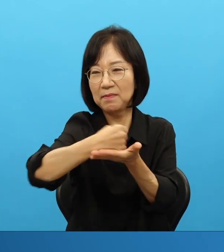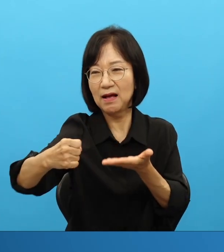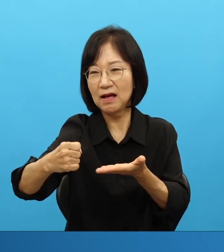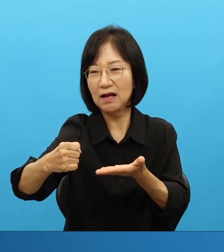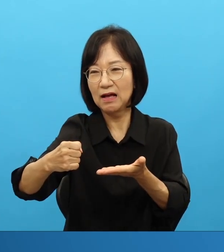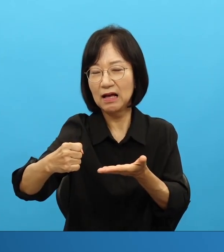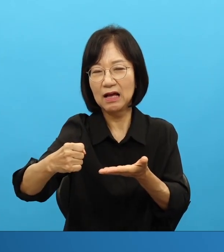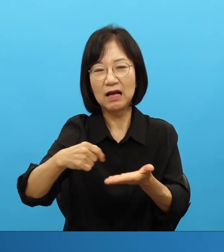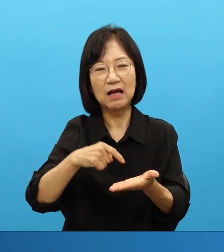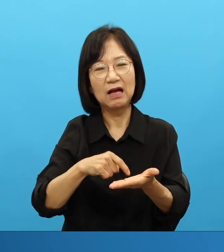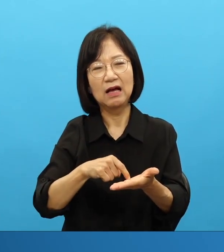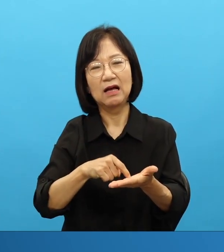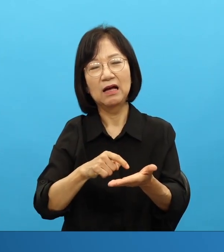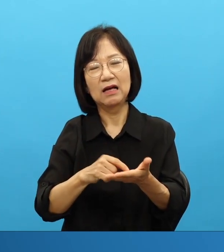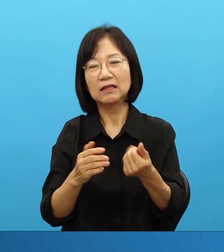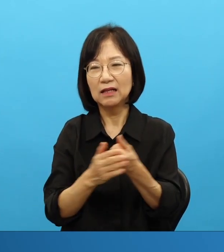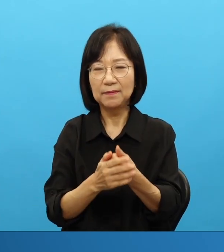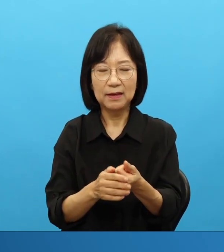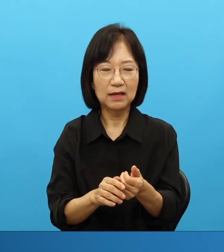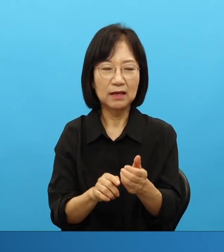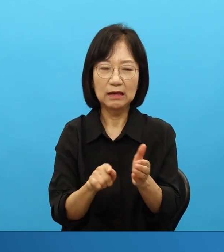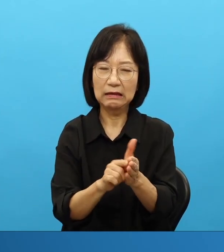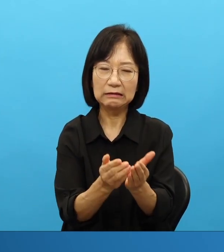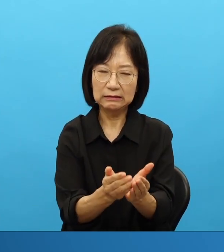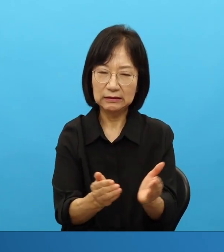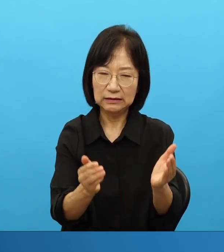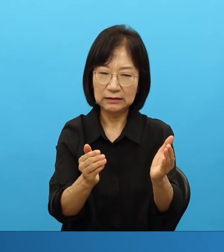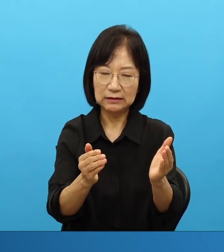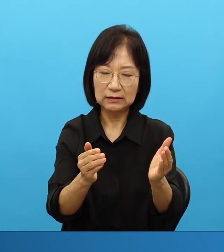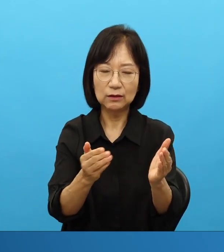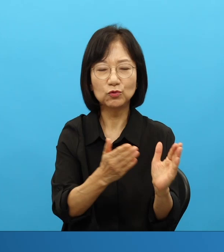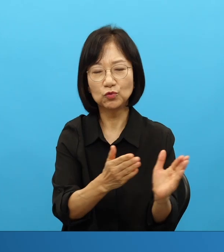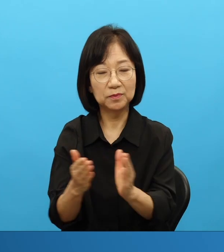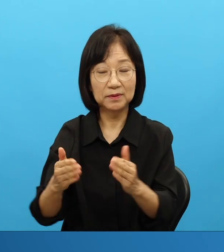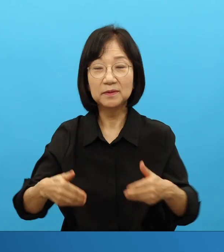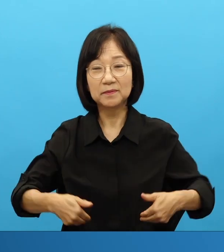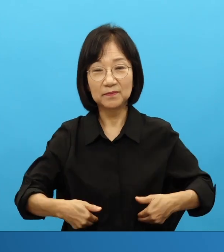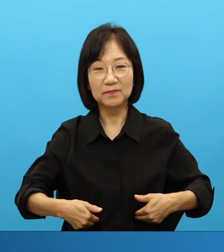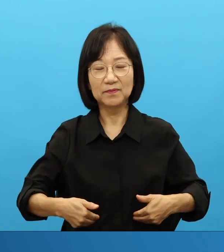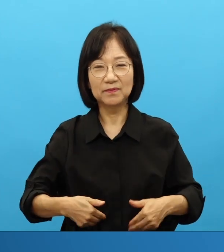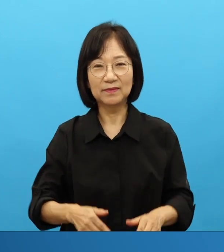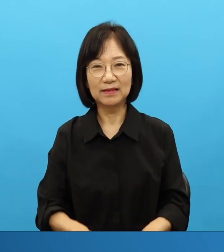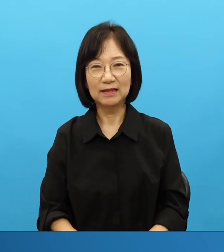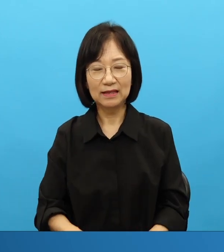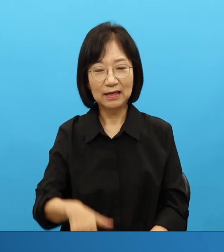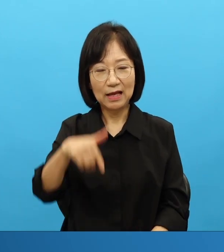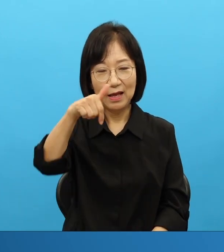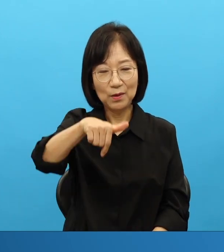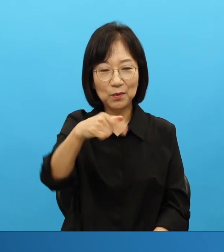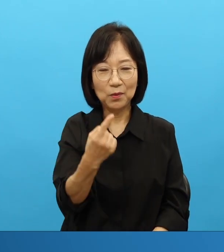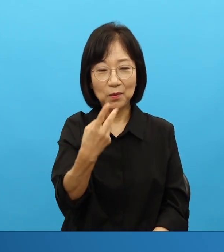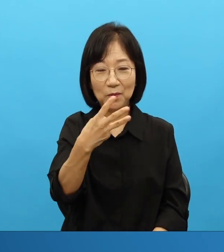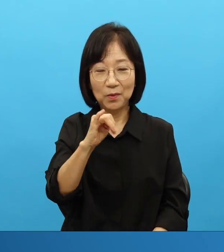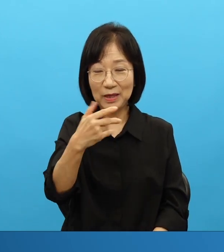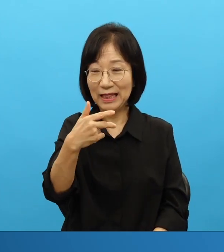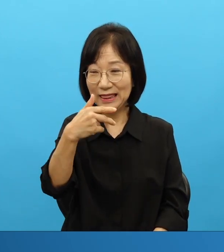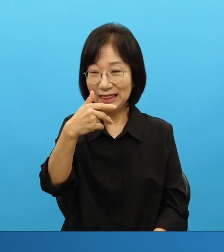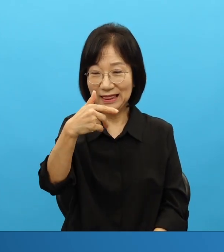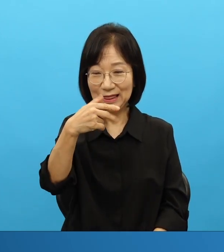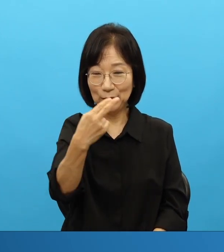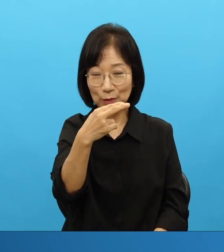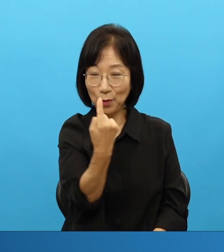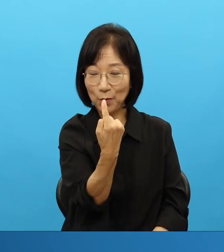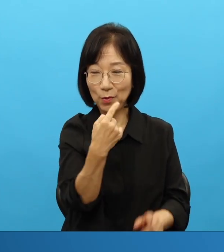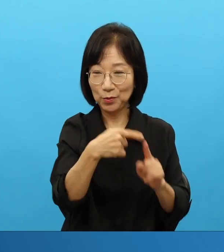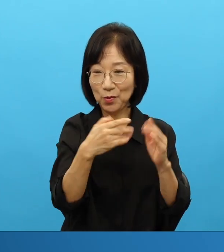이제 그릇을 준비해야 돼요. You need to change and prepare your vessel. 지금 이 고린도교의 그릇 가지고는 아무것도 안 되는 거예요. With the vessel